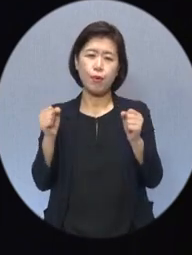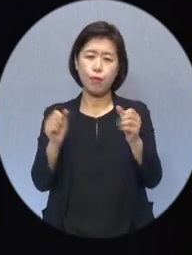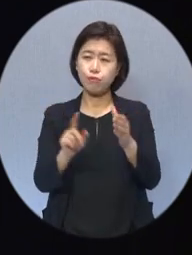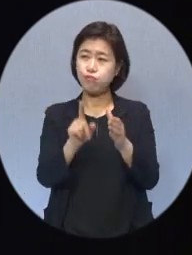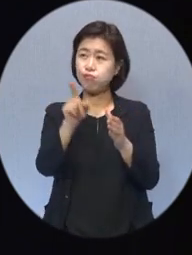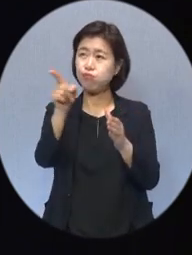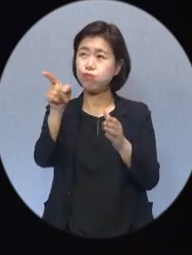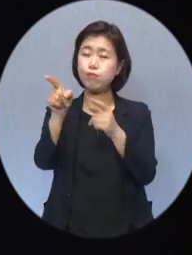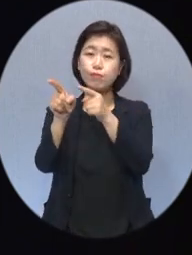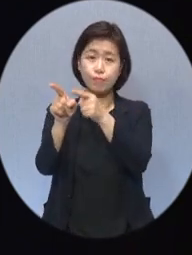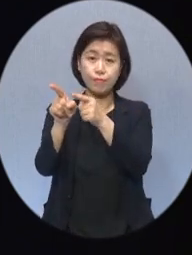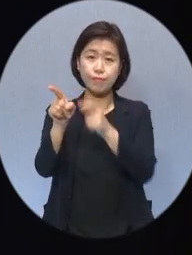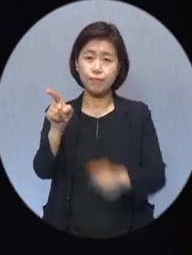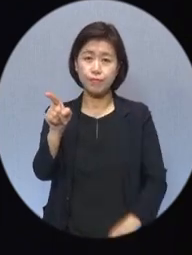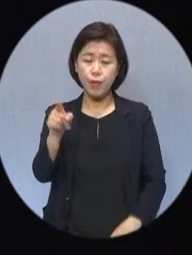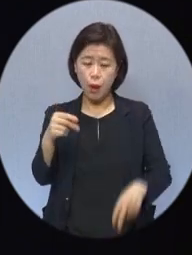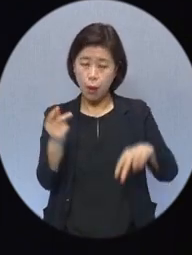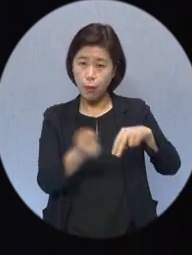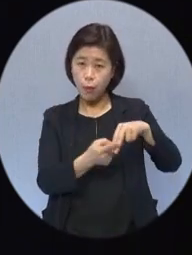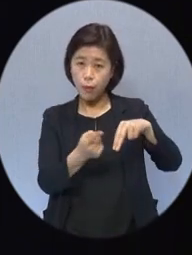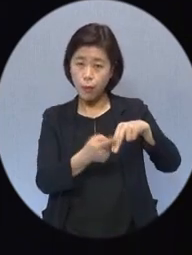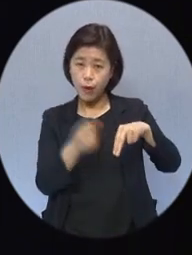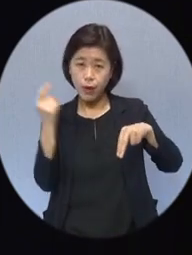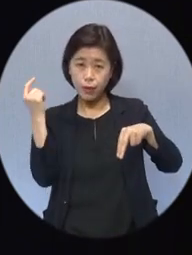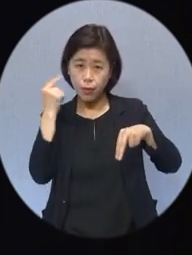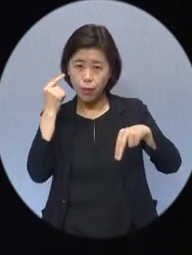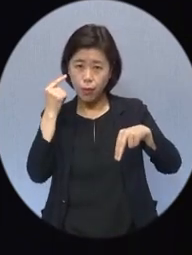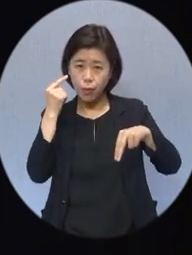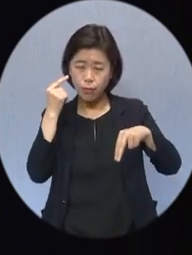회초리 바람소리 아득하고,